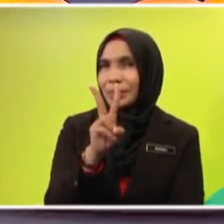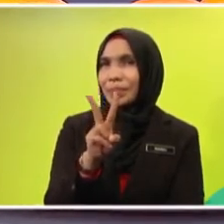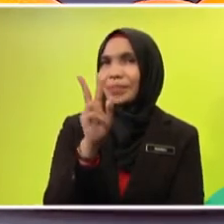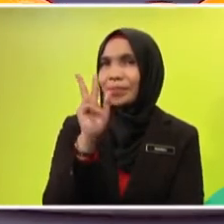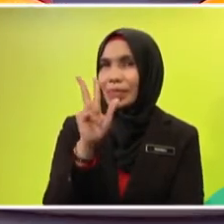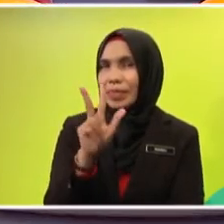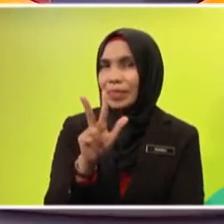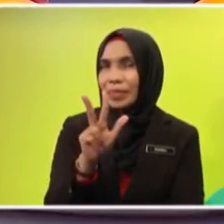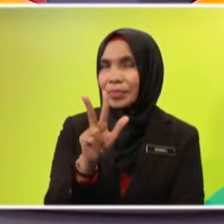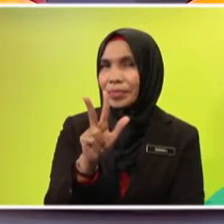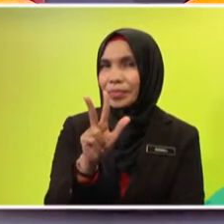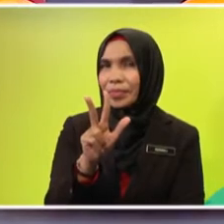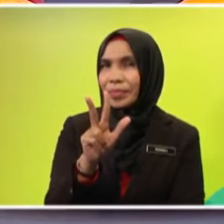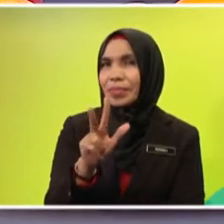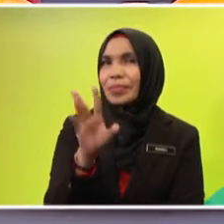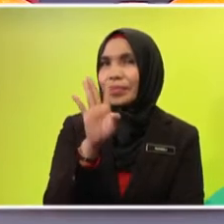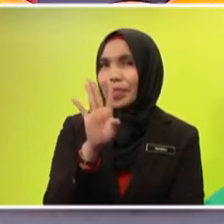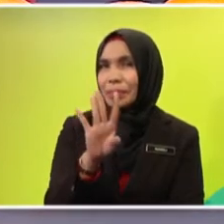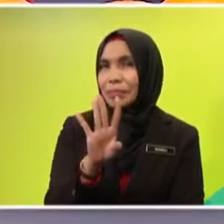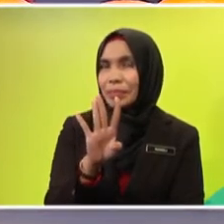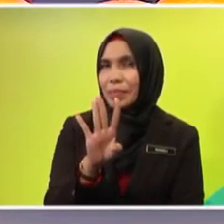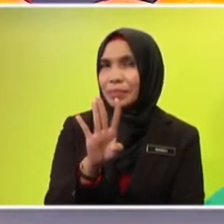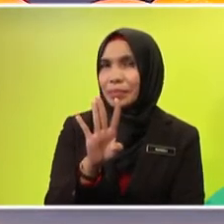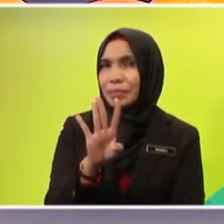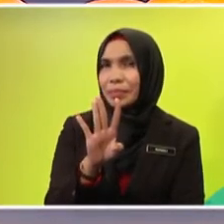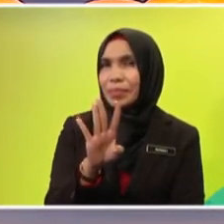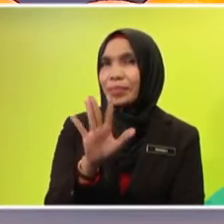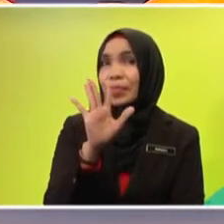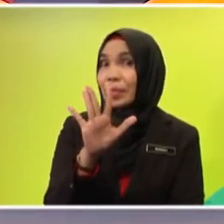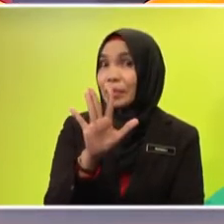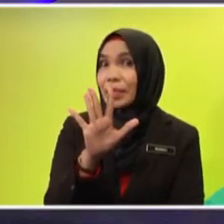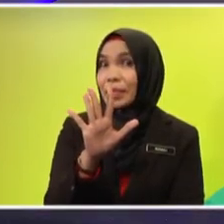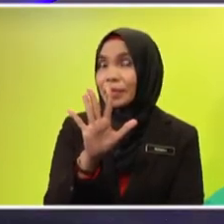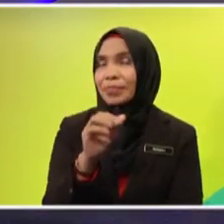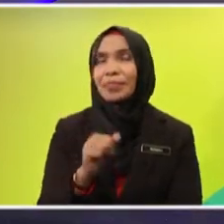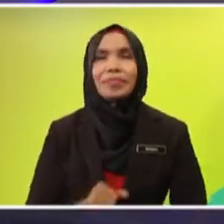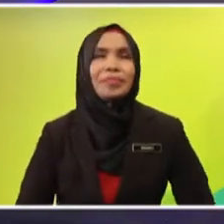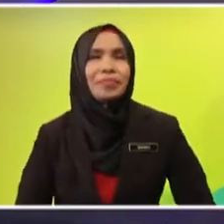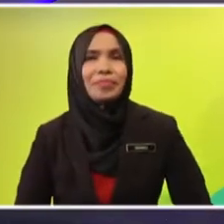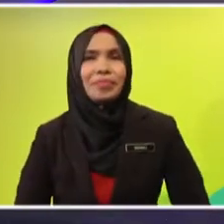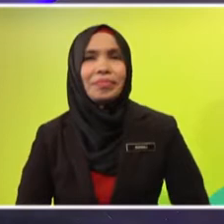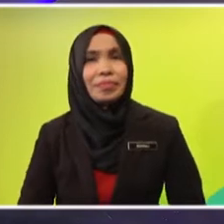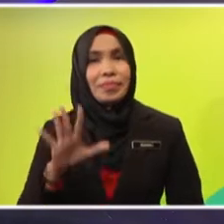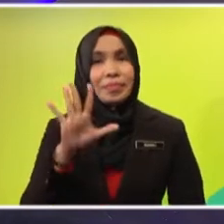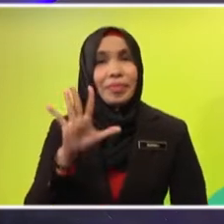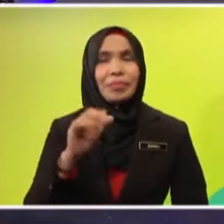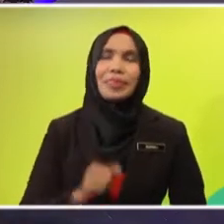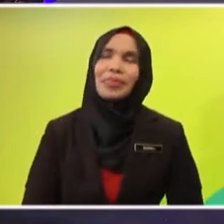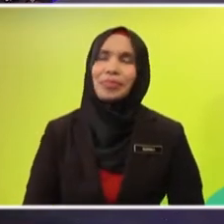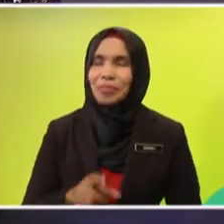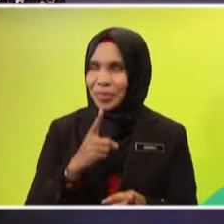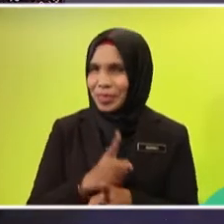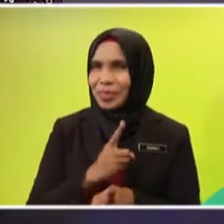MP3 tempek betul 5 Ajun IMEI punya sifat